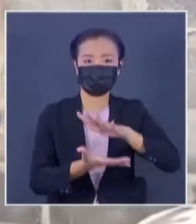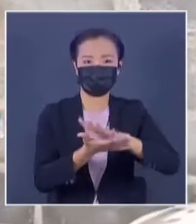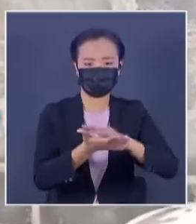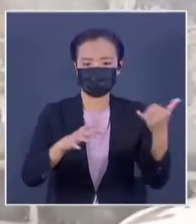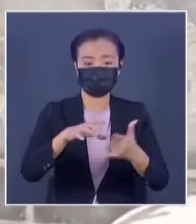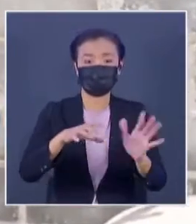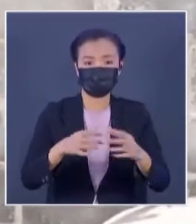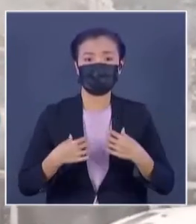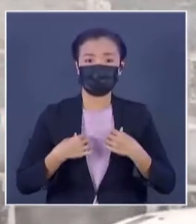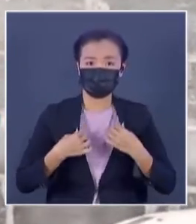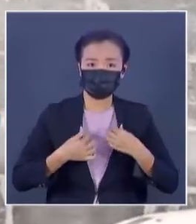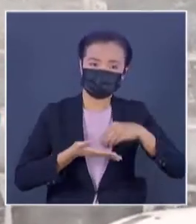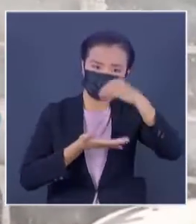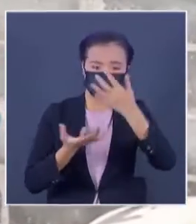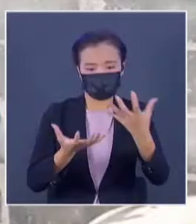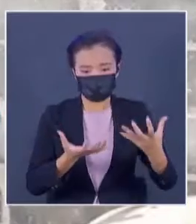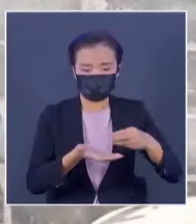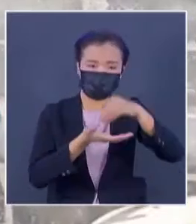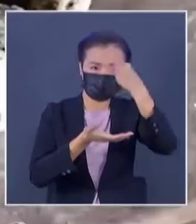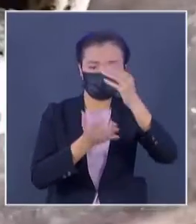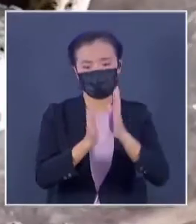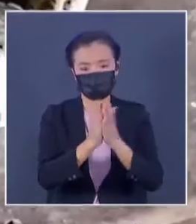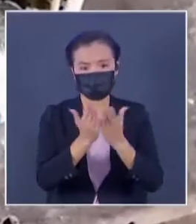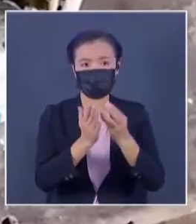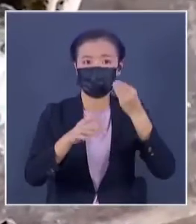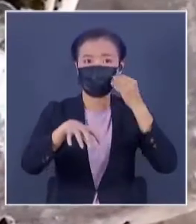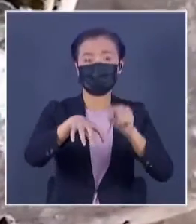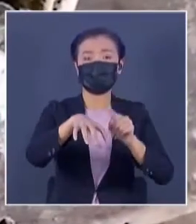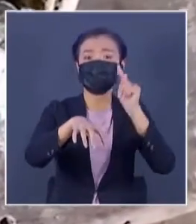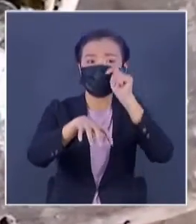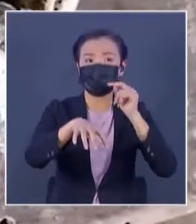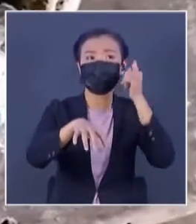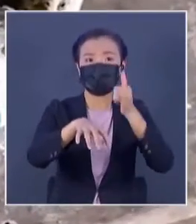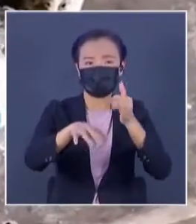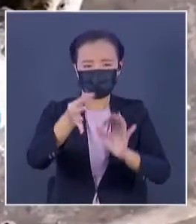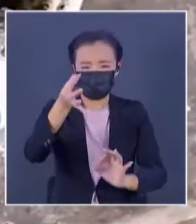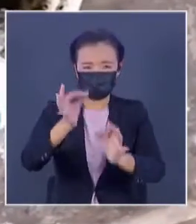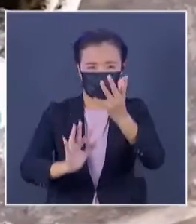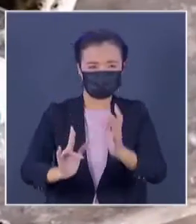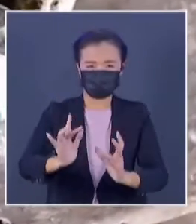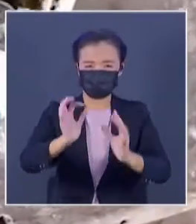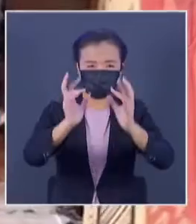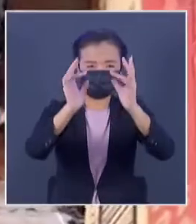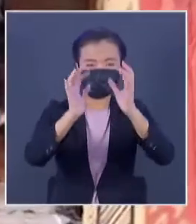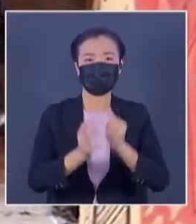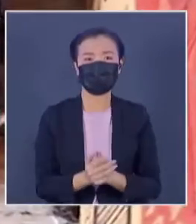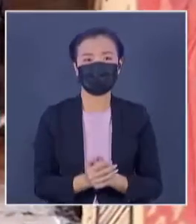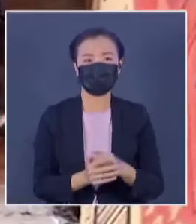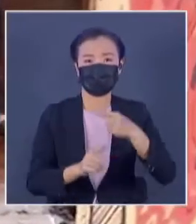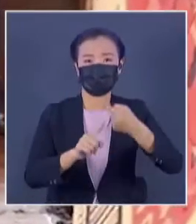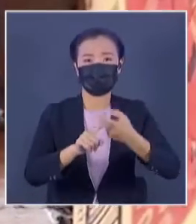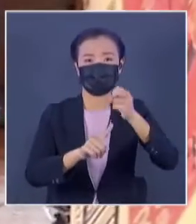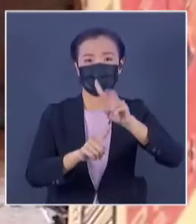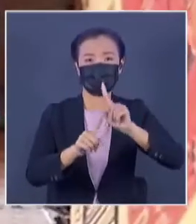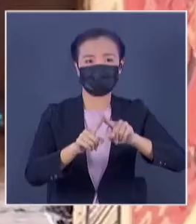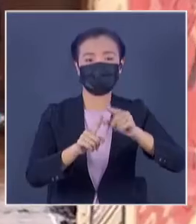เนื่องจากว่าทั้งชุดนักเรียนอุปกรณ์การเรียนอยู่ในบ้านคุณตาคุณยายครับถูกไฟไหม้หมดครับเมื่อวันที่12ธันวาคม